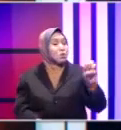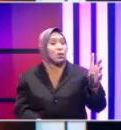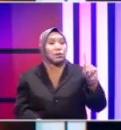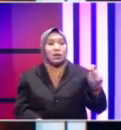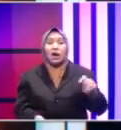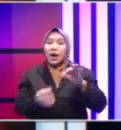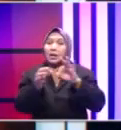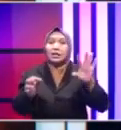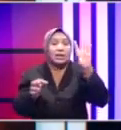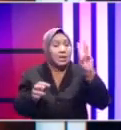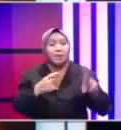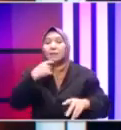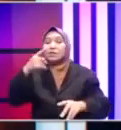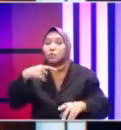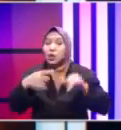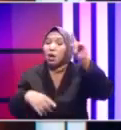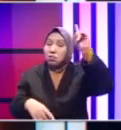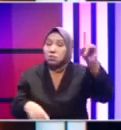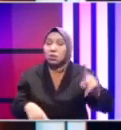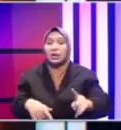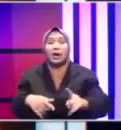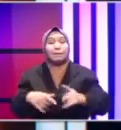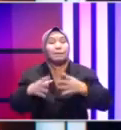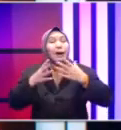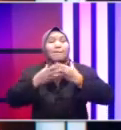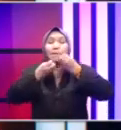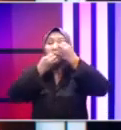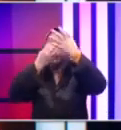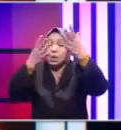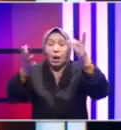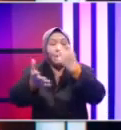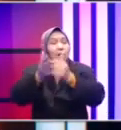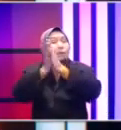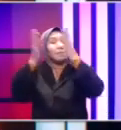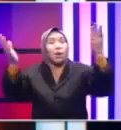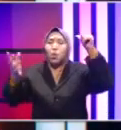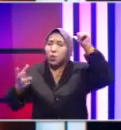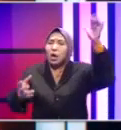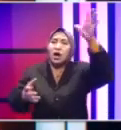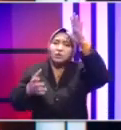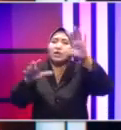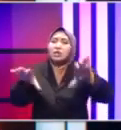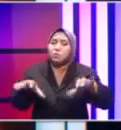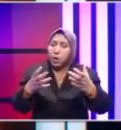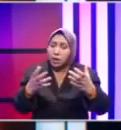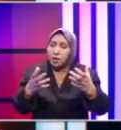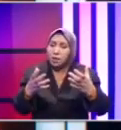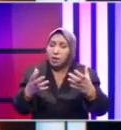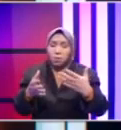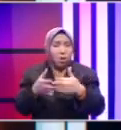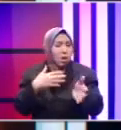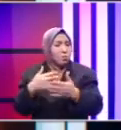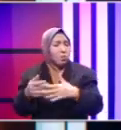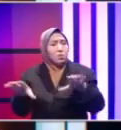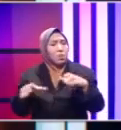ayat yang ke-6 tadi about Allah akan mengabarkan segala aku yang orang-orang kafir ini buat kan walaupun